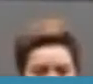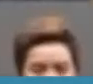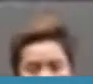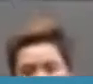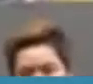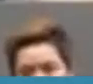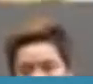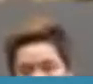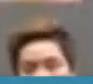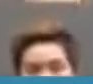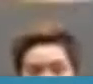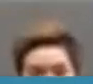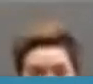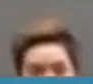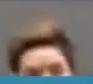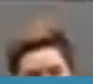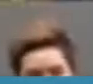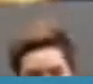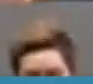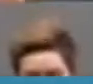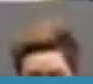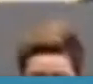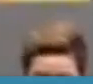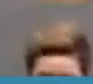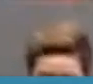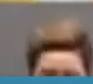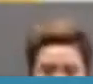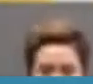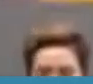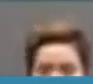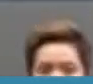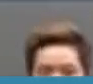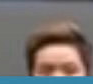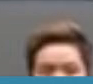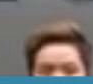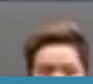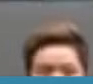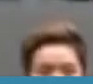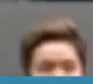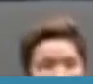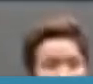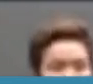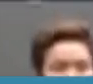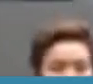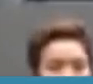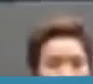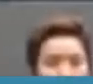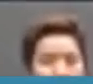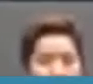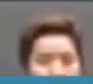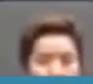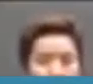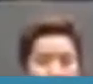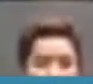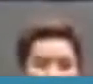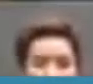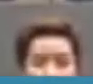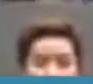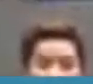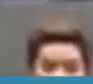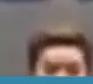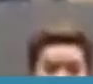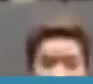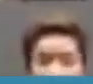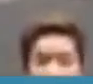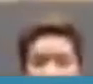วันนี้นายเศรษฐาทวีสินนายกรัฐมนตรีและรัฐมนตรีว่าการกระทรวงการคลังพร้อมคณะเดินทางลงพื้นที่จังหวัดอุดรธานีและหนองคายเพื่อ